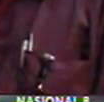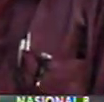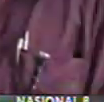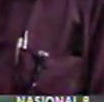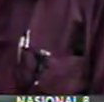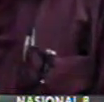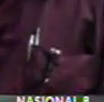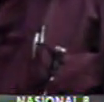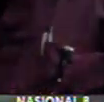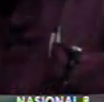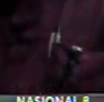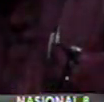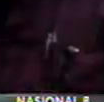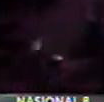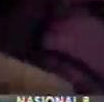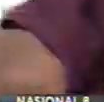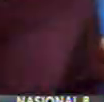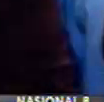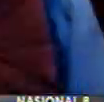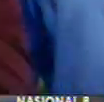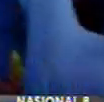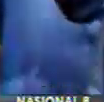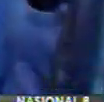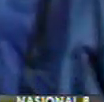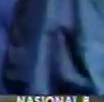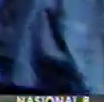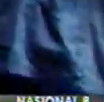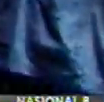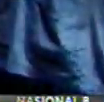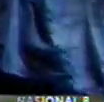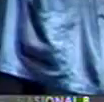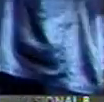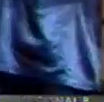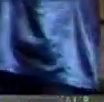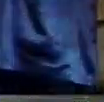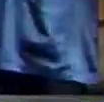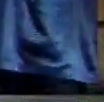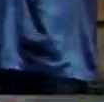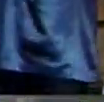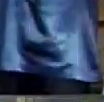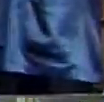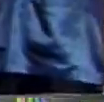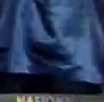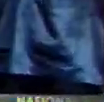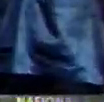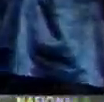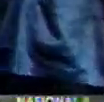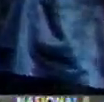...32 tahun tidak bertegur sapa kerana berlainan ideologi politik, maaf hijrah satukan dua